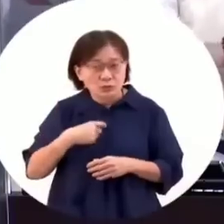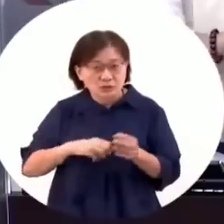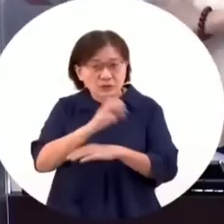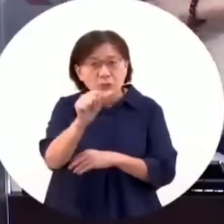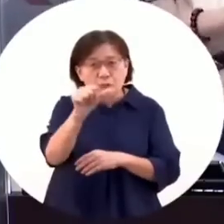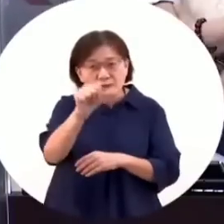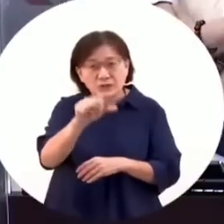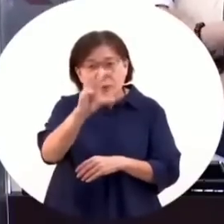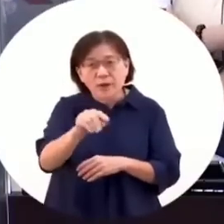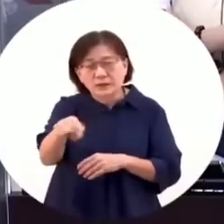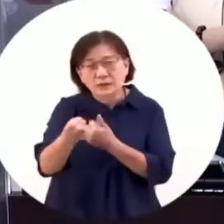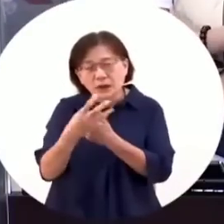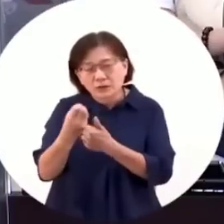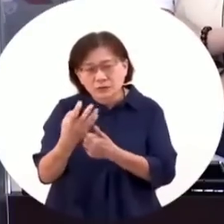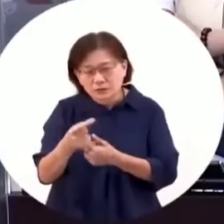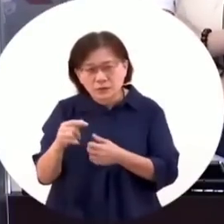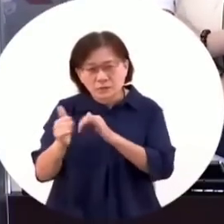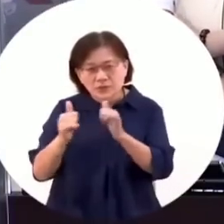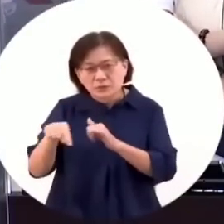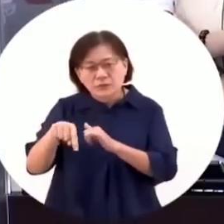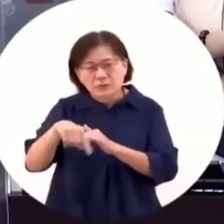啥？对啊。